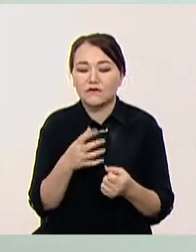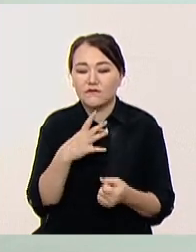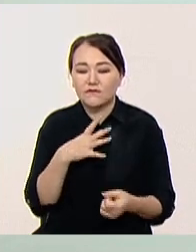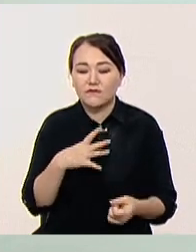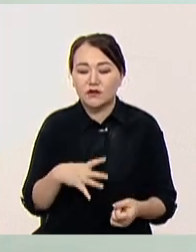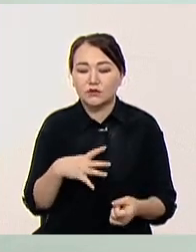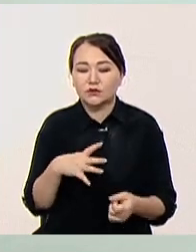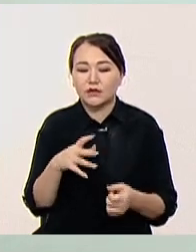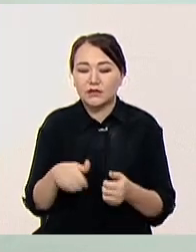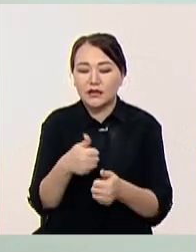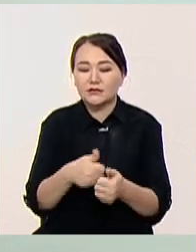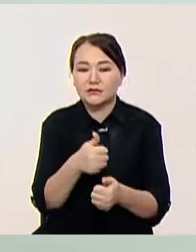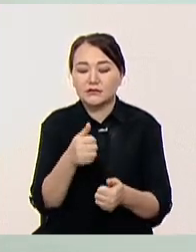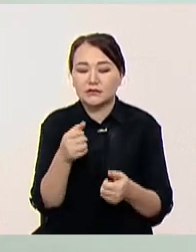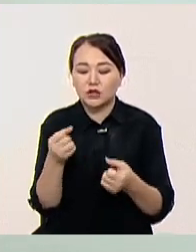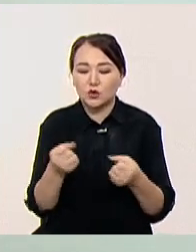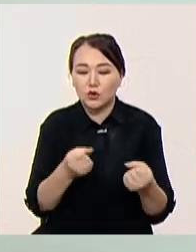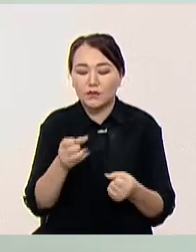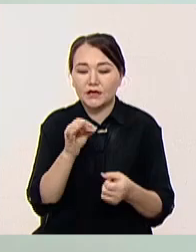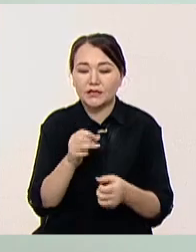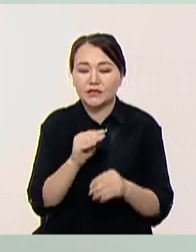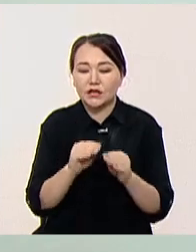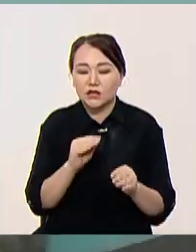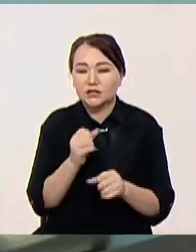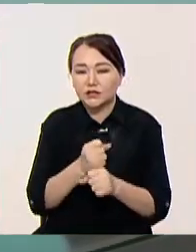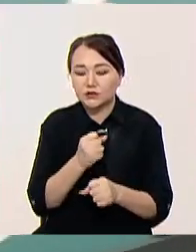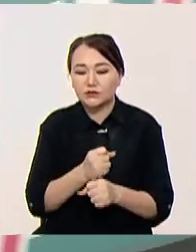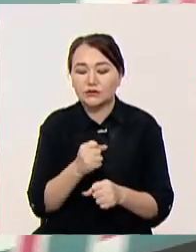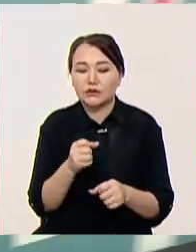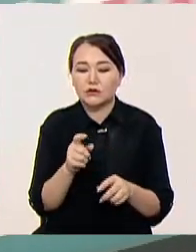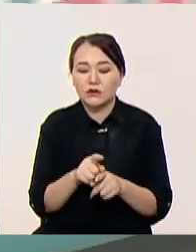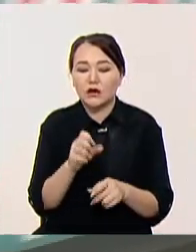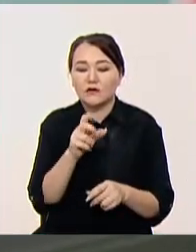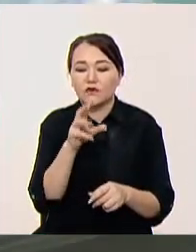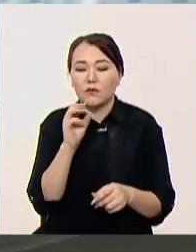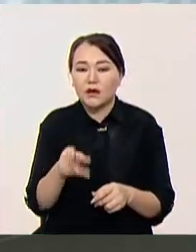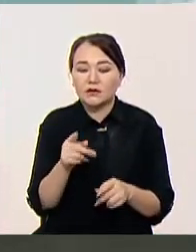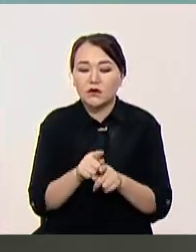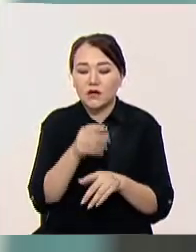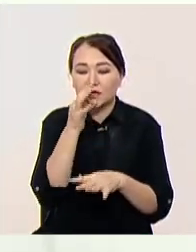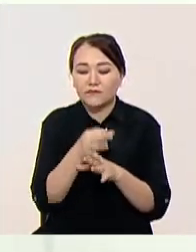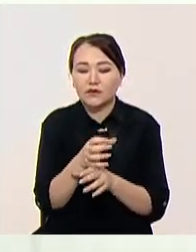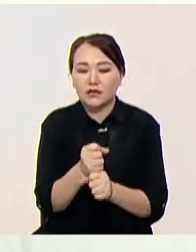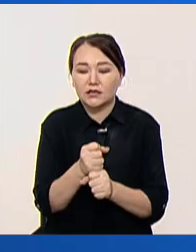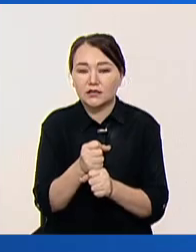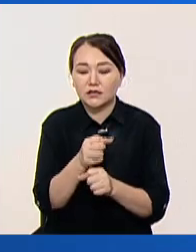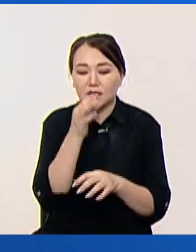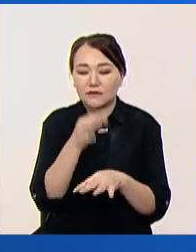вынуждены гнаться за длинным рублем и создают аварийные ситуации. В автопарке на эти вопросы дают только краткий